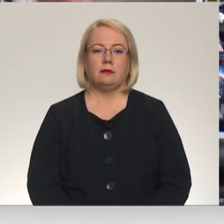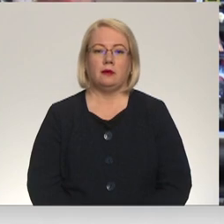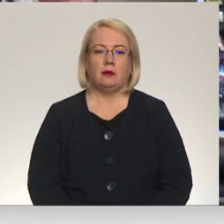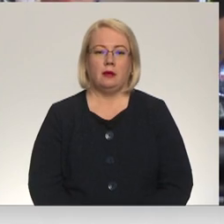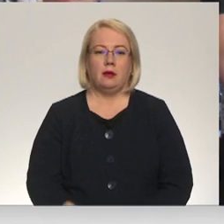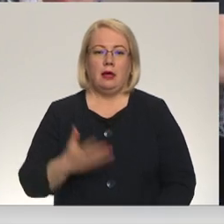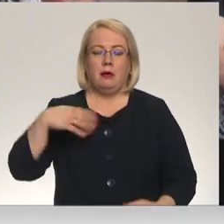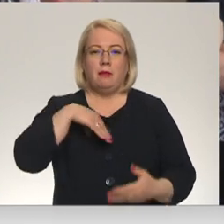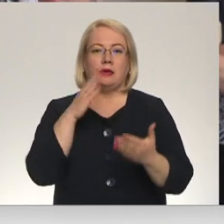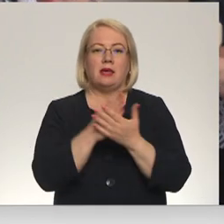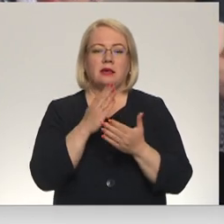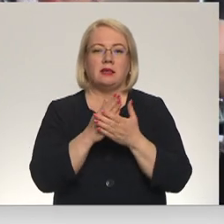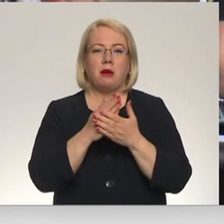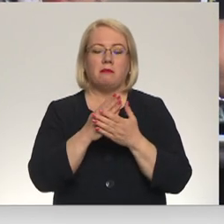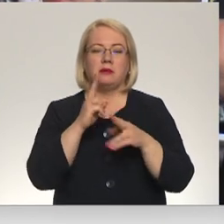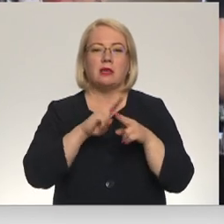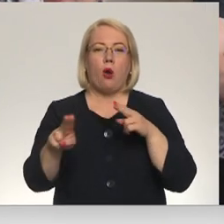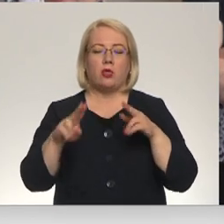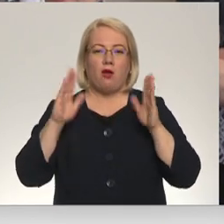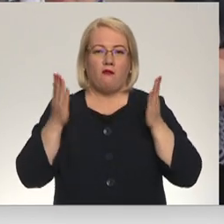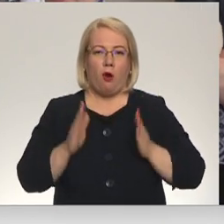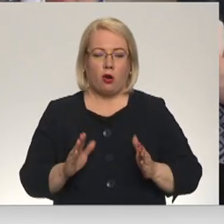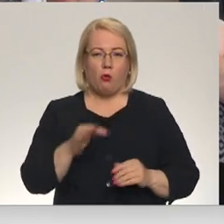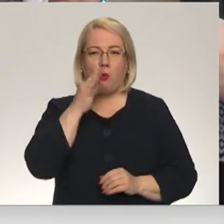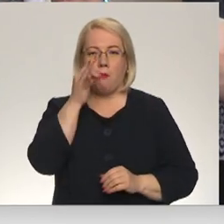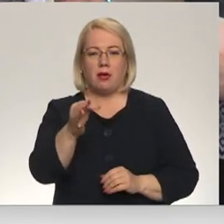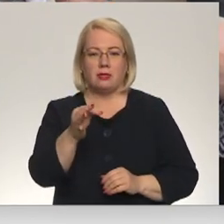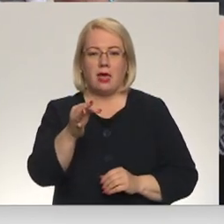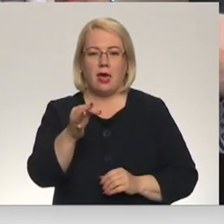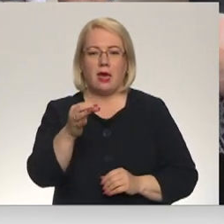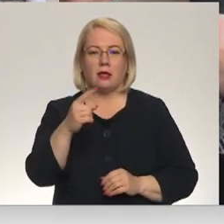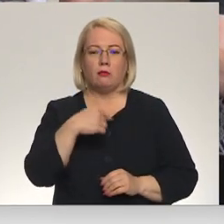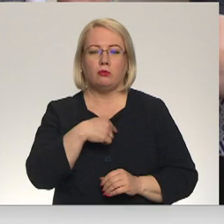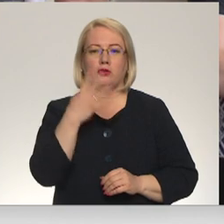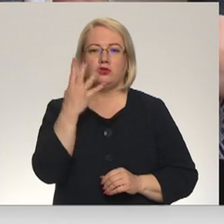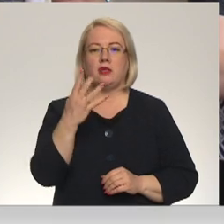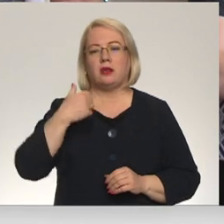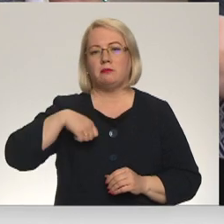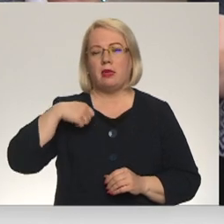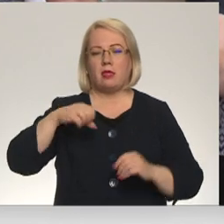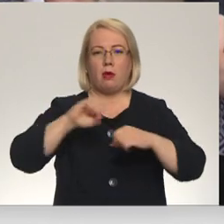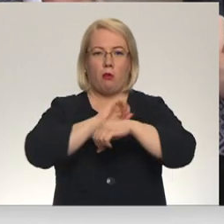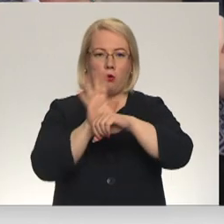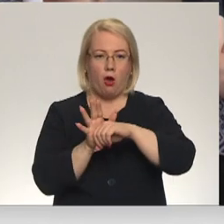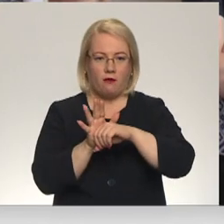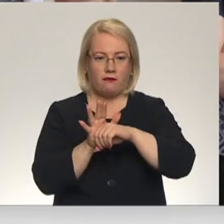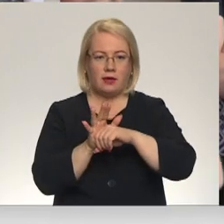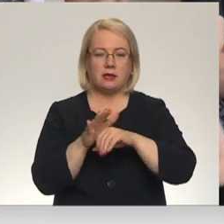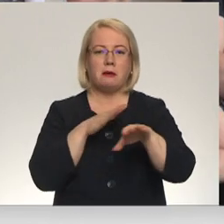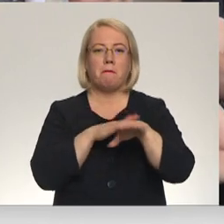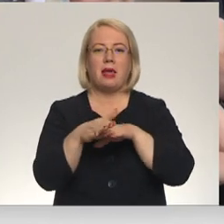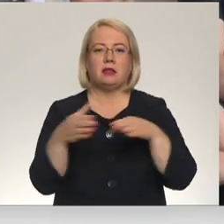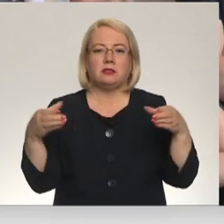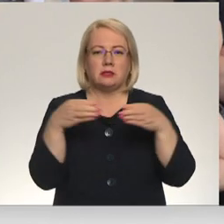Mēs esam zaudējuši formu. Patreiz mums kolektīvā četras meitas slimo ar Covidu. Neesam pilns